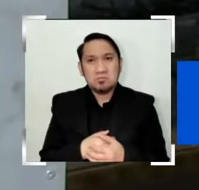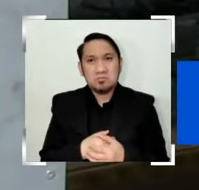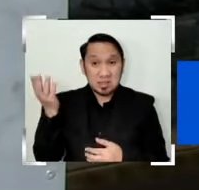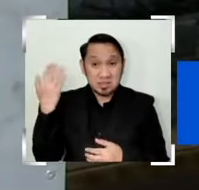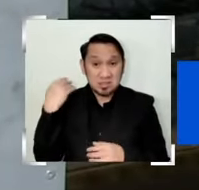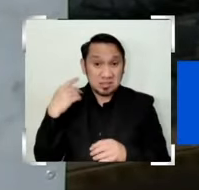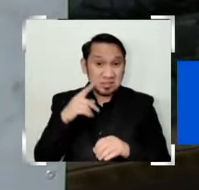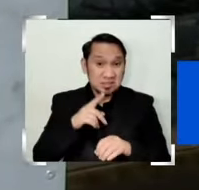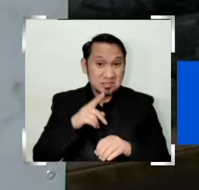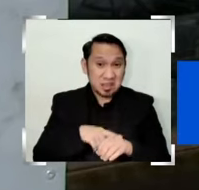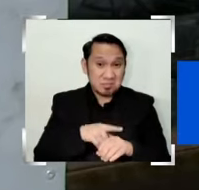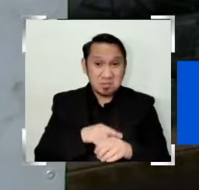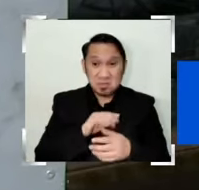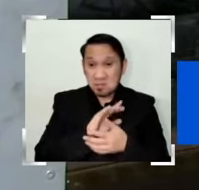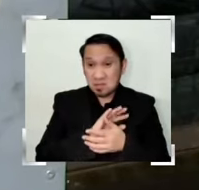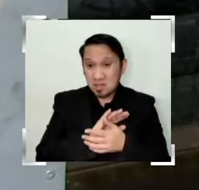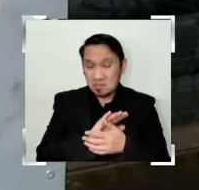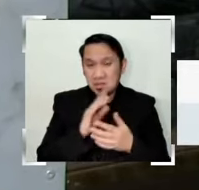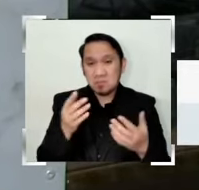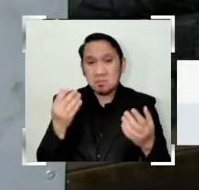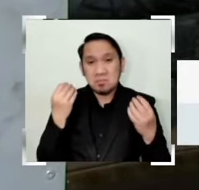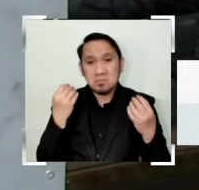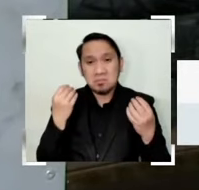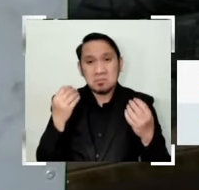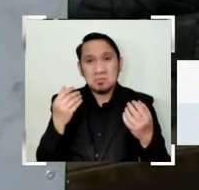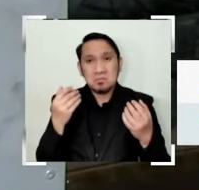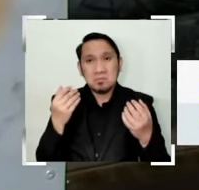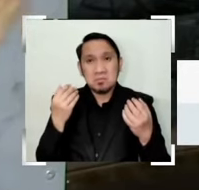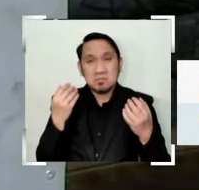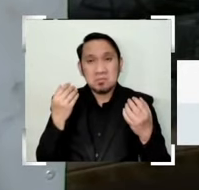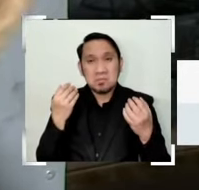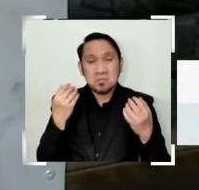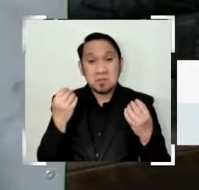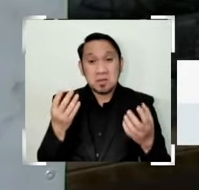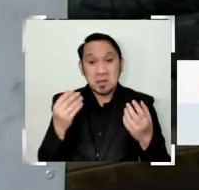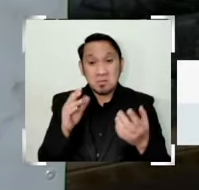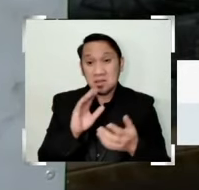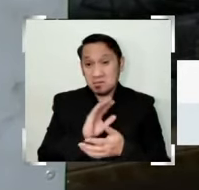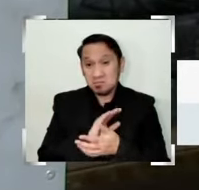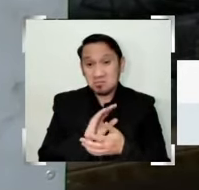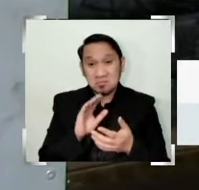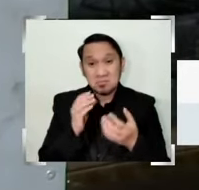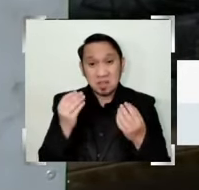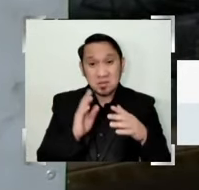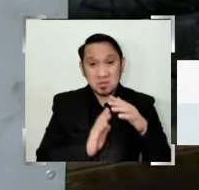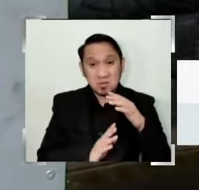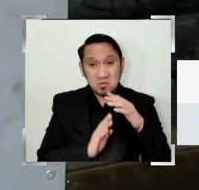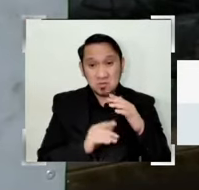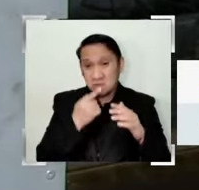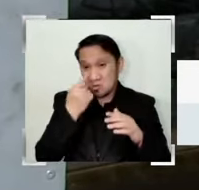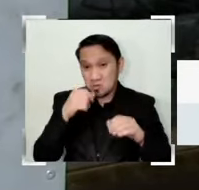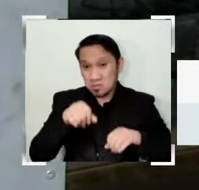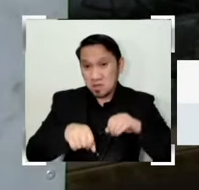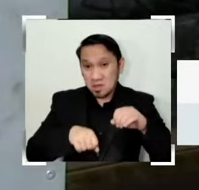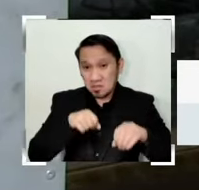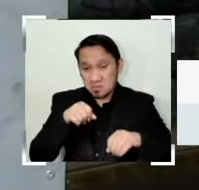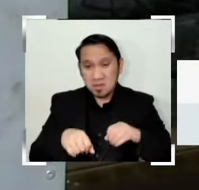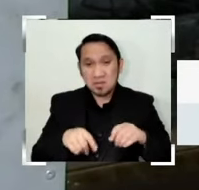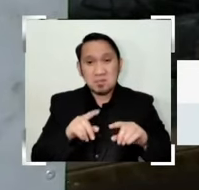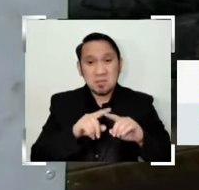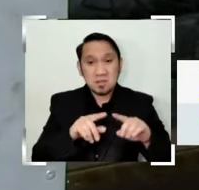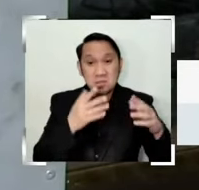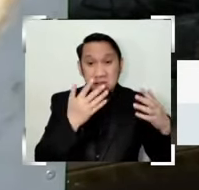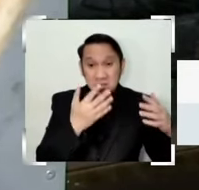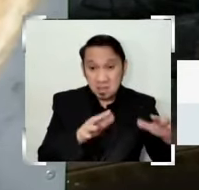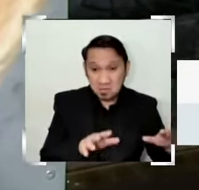maraming customer kasi una-una kailangan nila yung mga bike dahil wala nga mga transportasyon. Pero nung natapos na yung pandemic,